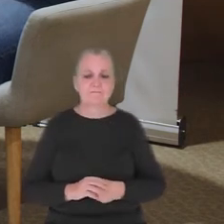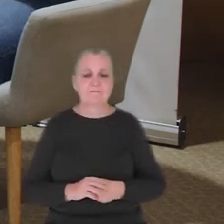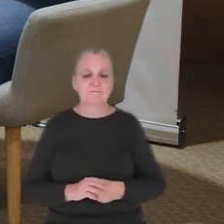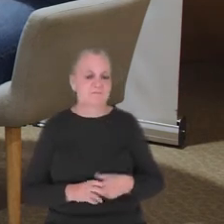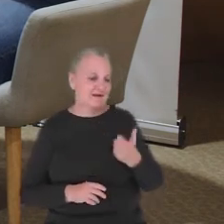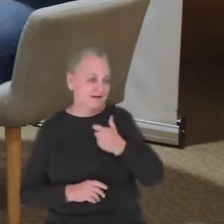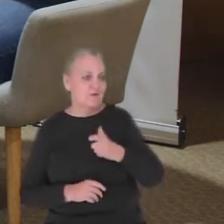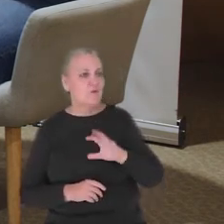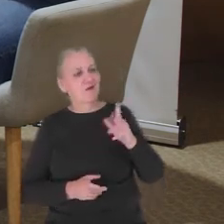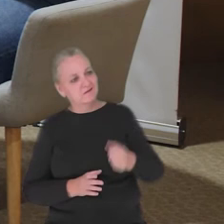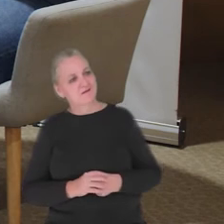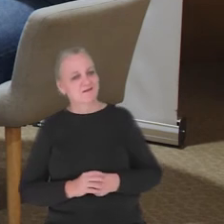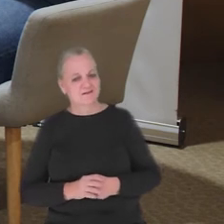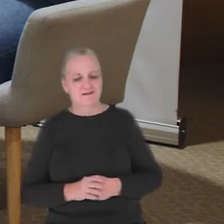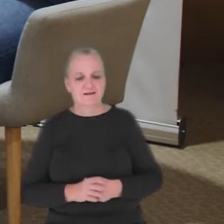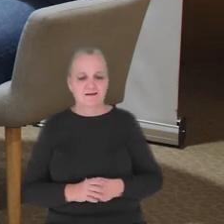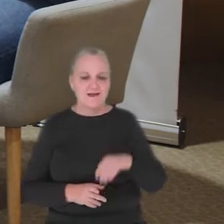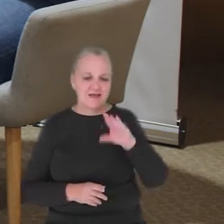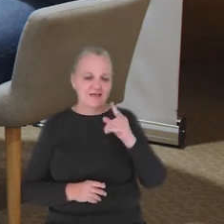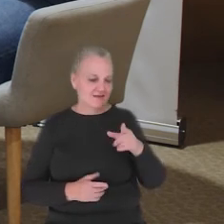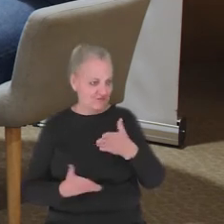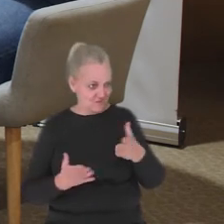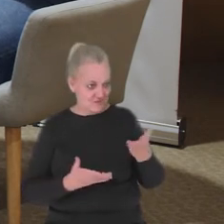No ładnie. Edyta, chcesz iść do domu pewnie, co?